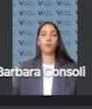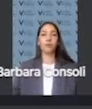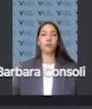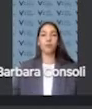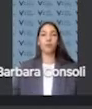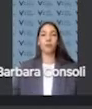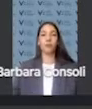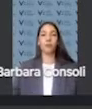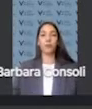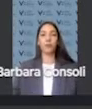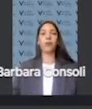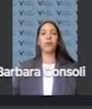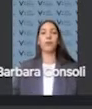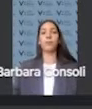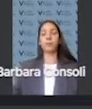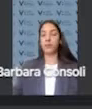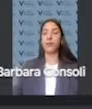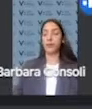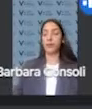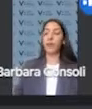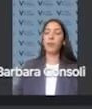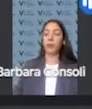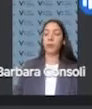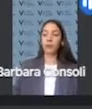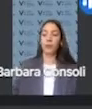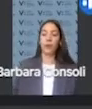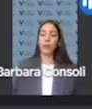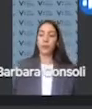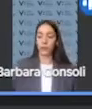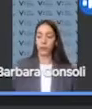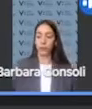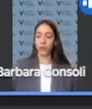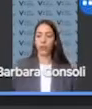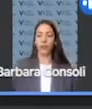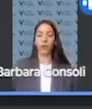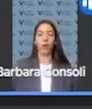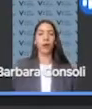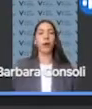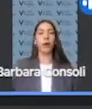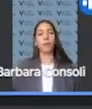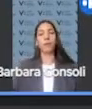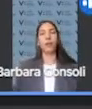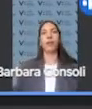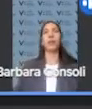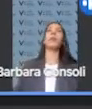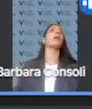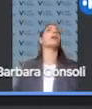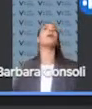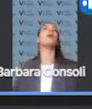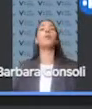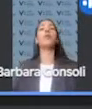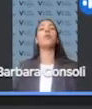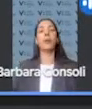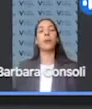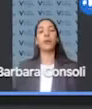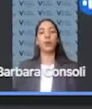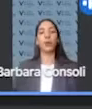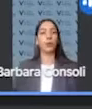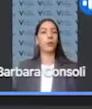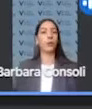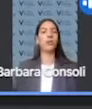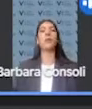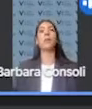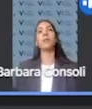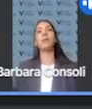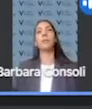ci sta parlando. Prego, Barbara, pardon. Sì, poi un altro aspetto che ci tenevo a ricordare è che appunto seguendo